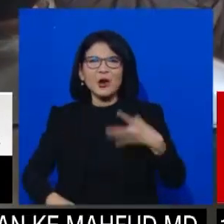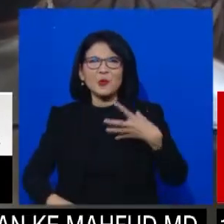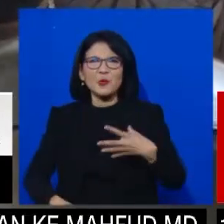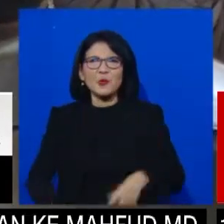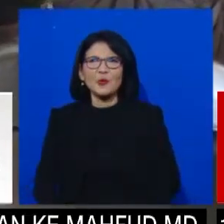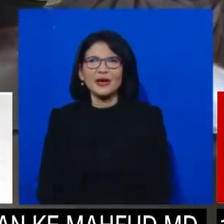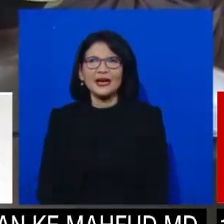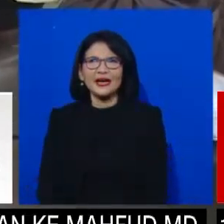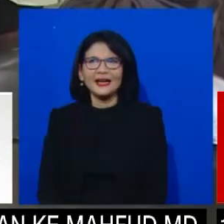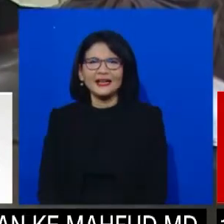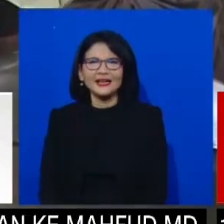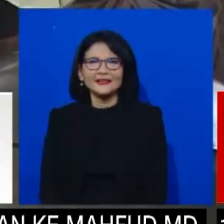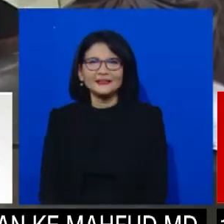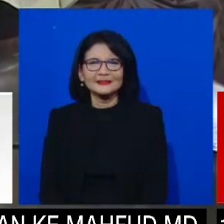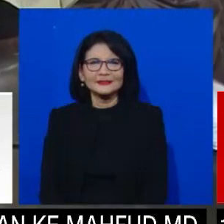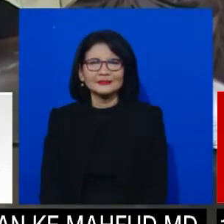Bentar, dia, Mak.